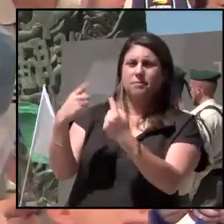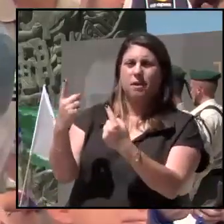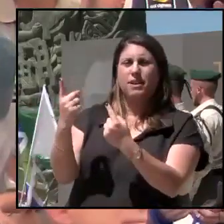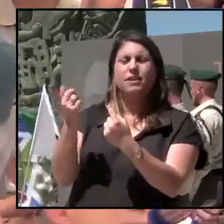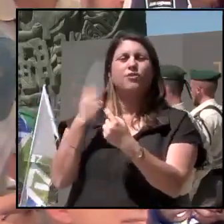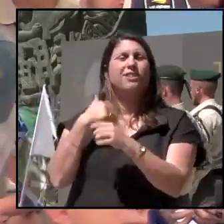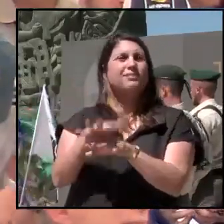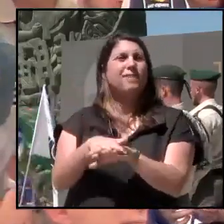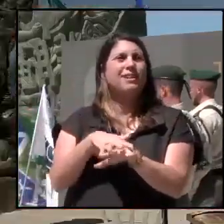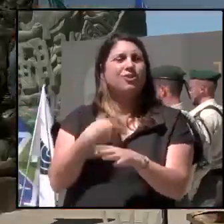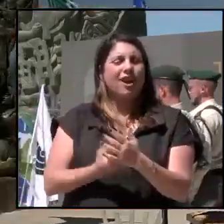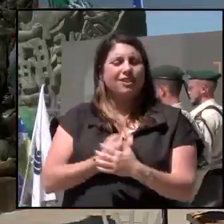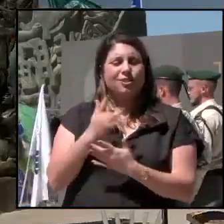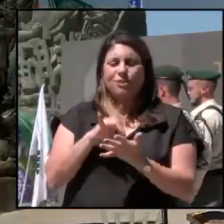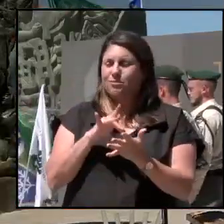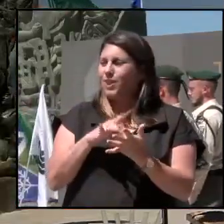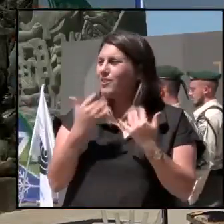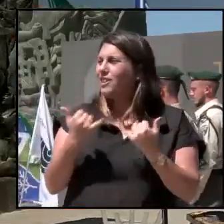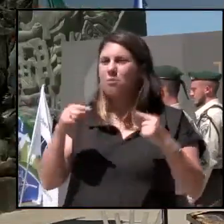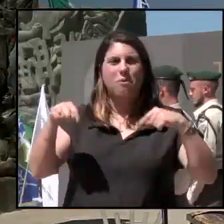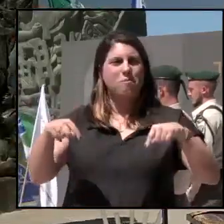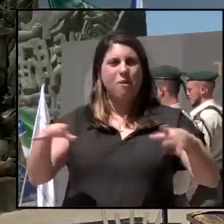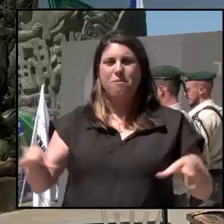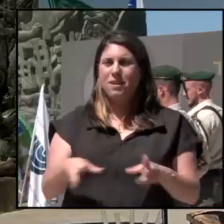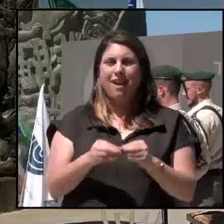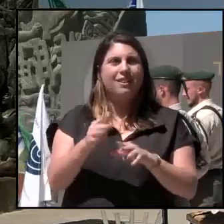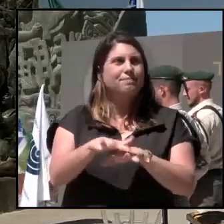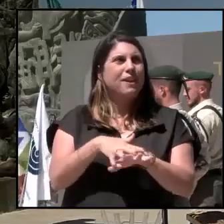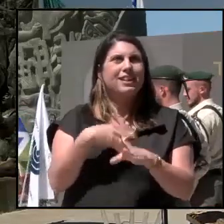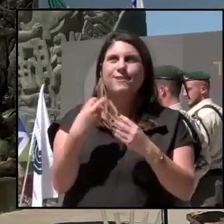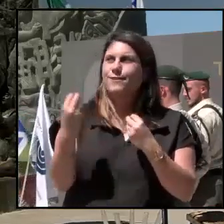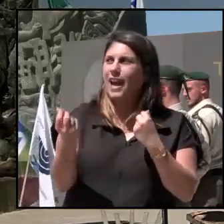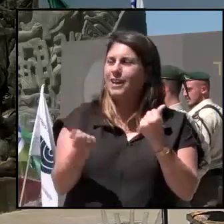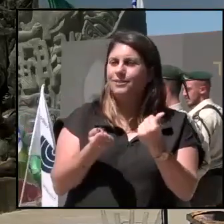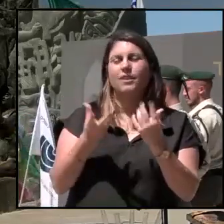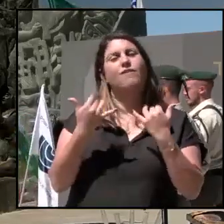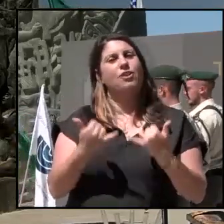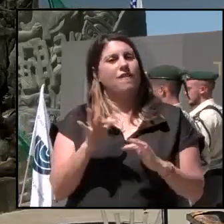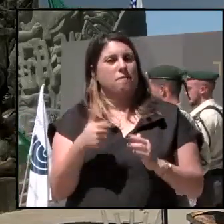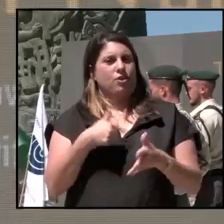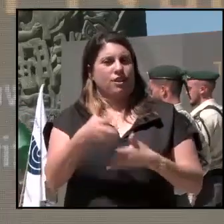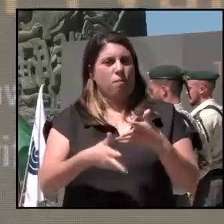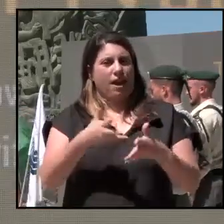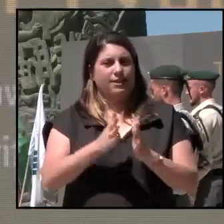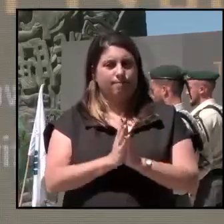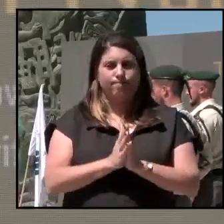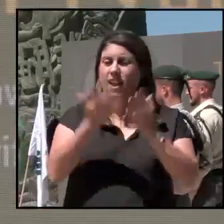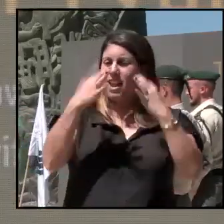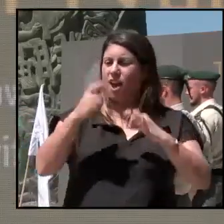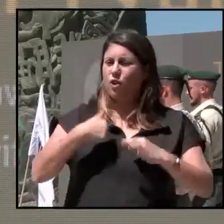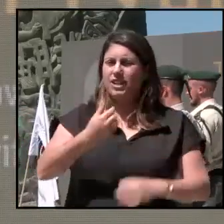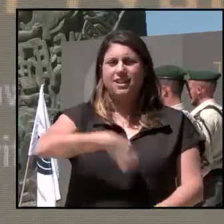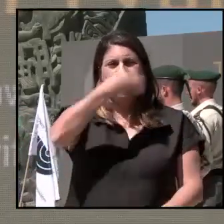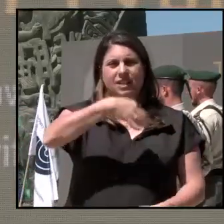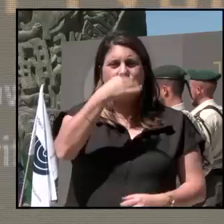חשה שהנשמות נמצאות היום פה יחד איתנו. ועכשיו לדבריי. לכבוד הוא לי לשאת